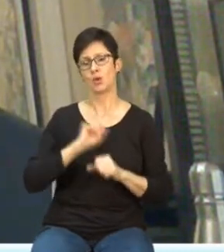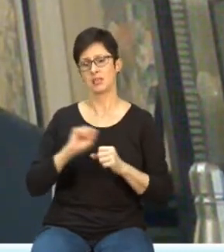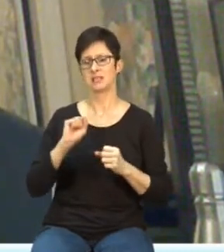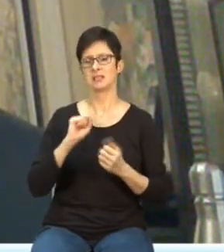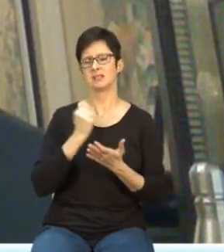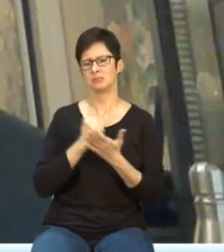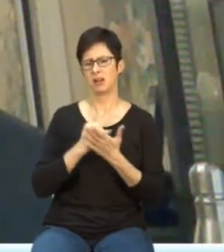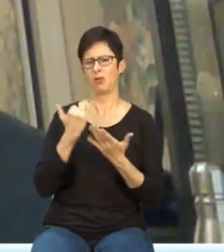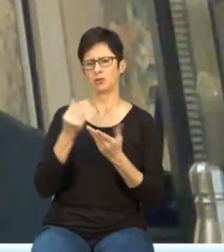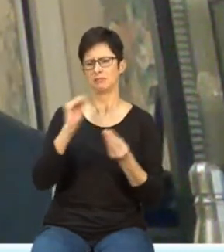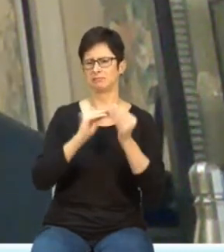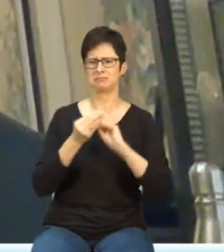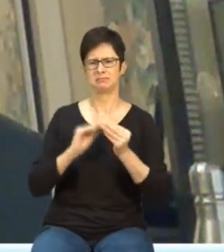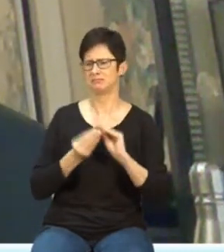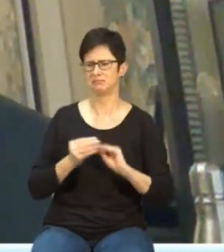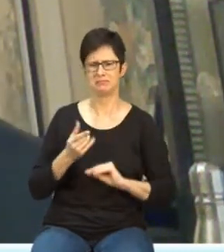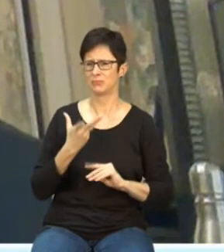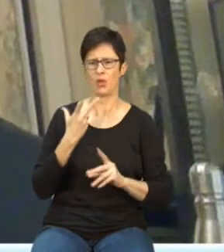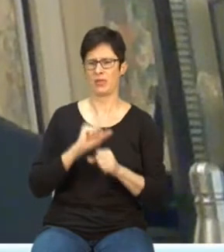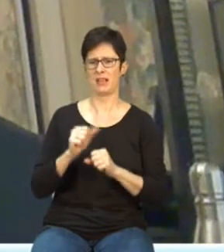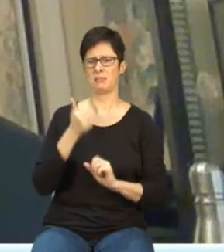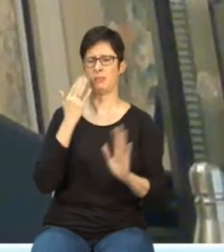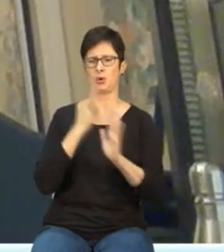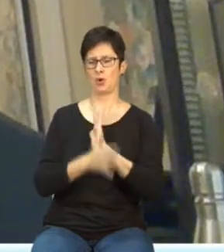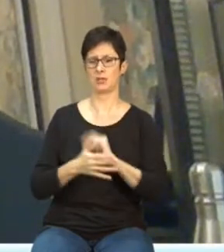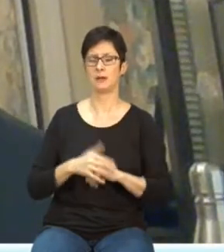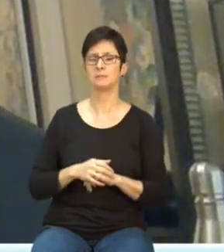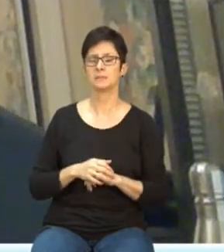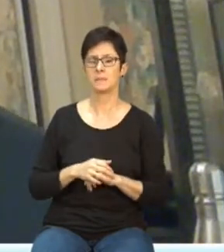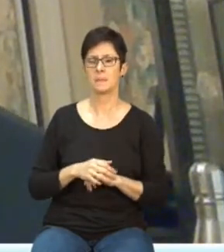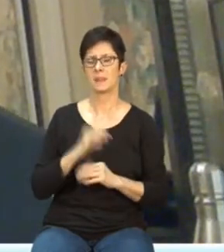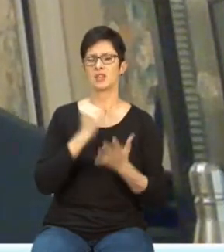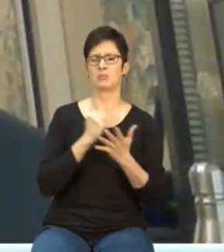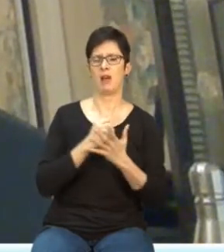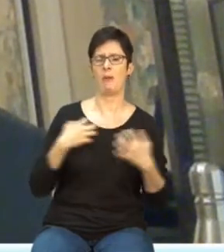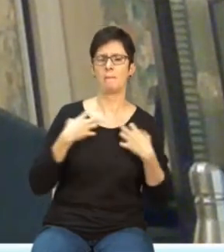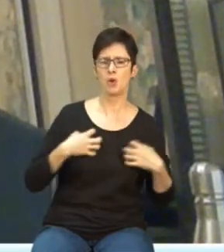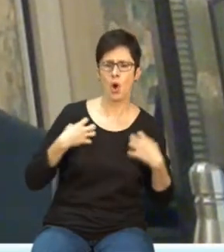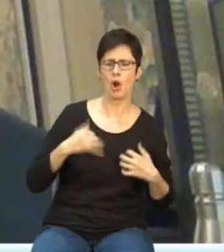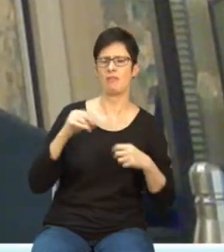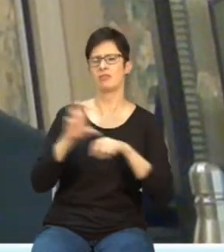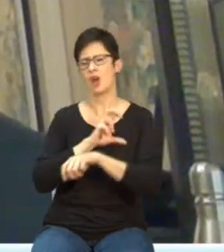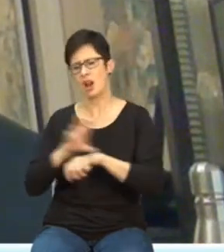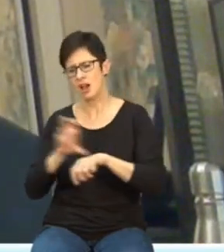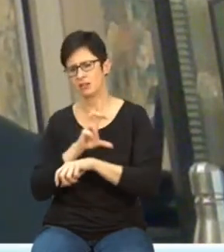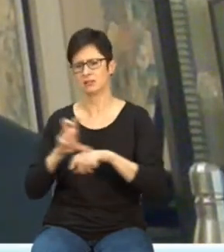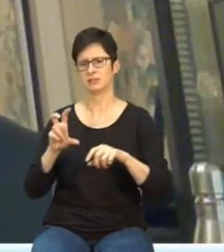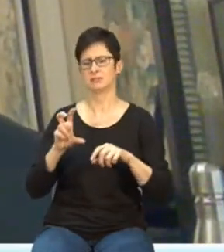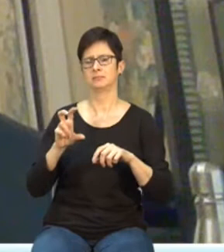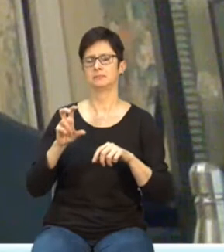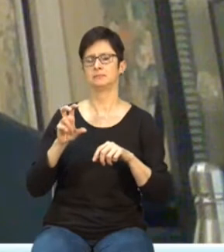kwestia złożona która wymaga połączenia podejścia związanego z kredkami biologicznymi i inżynieryjnym e-technologia